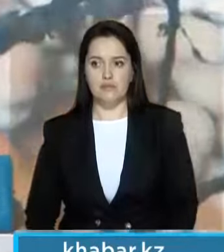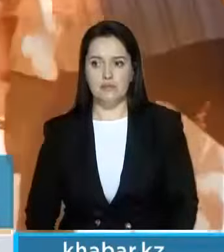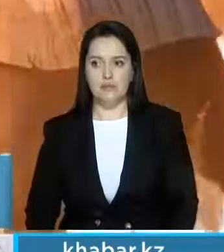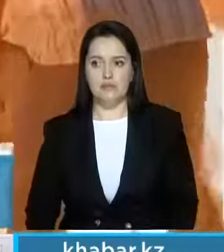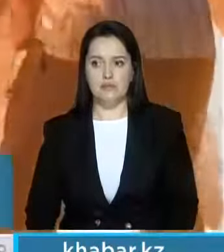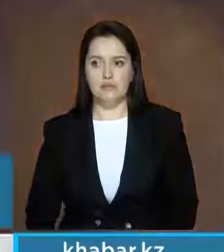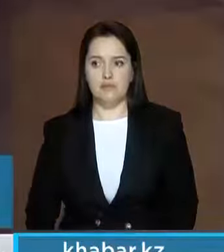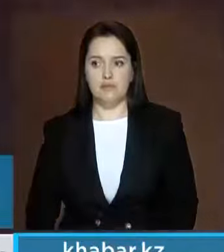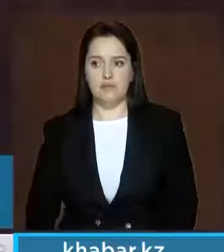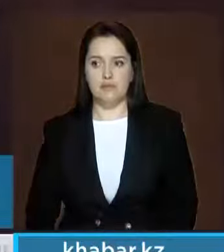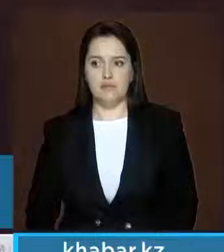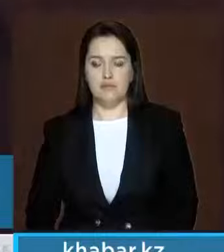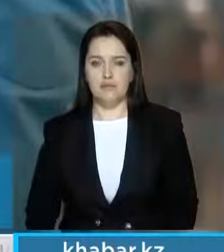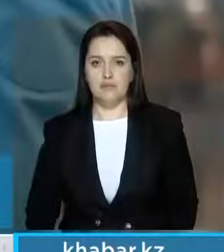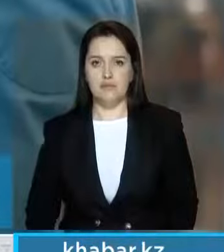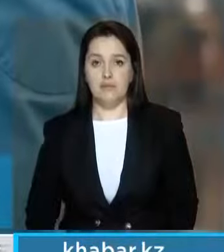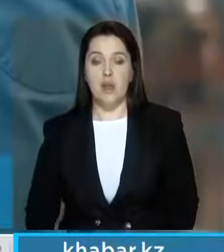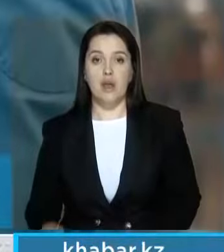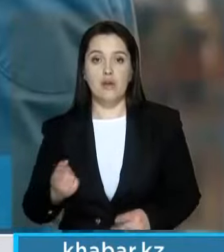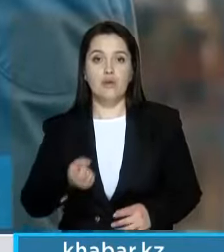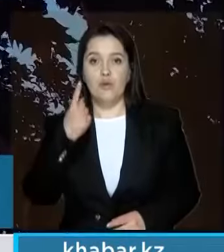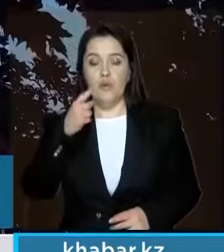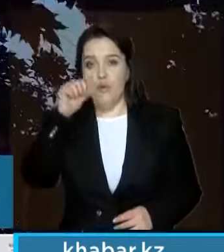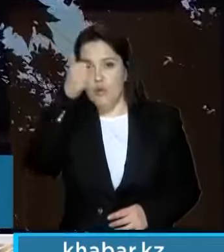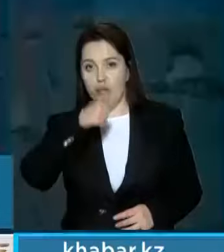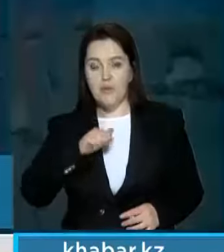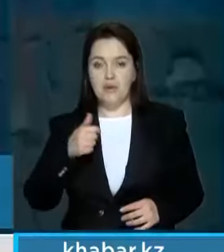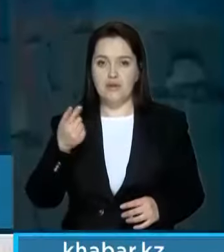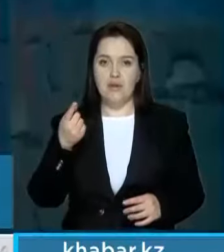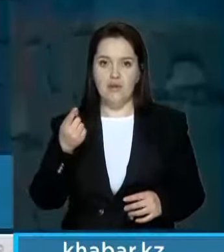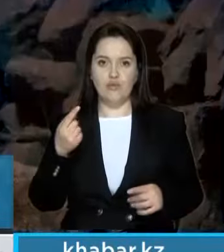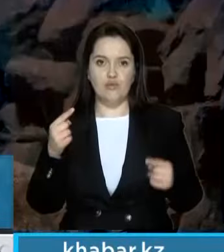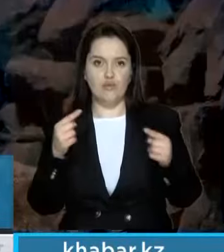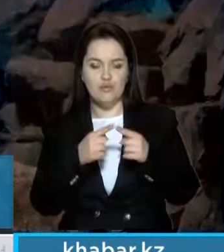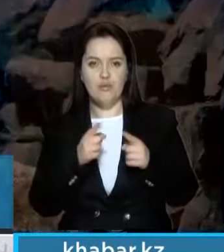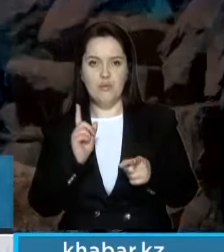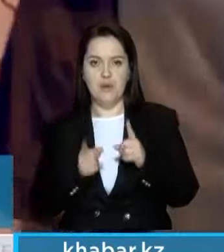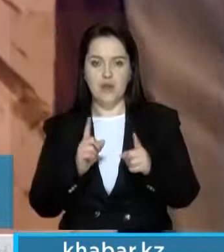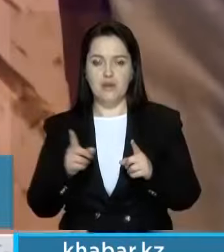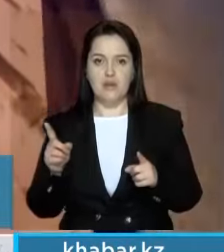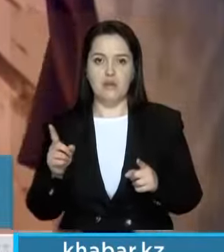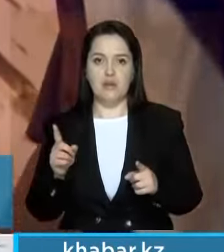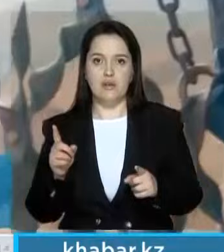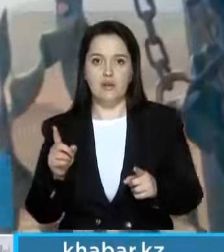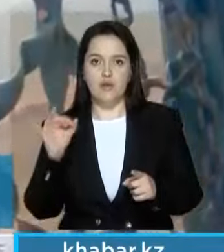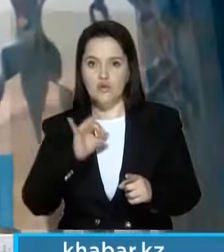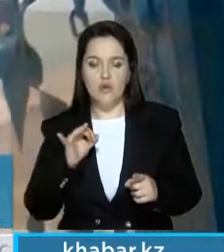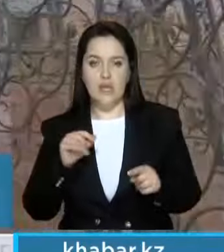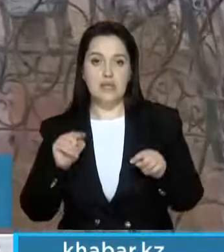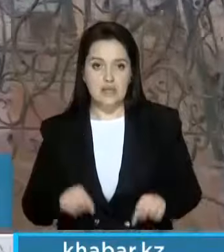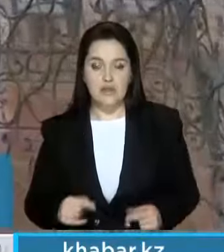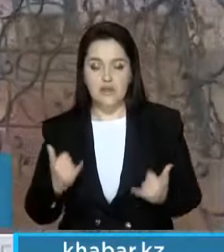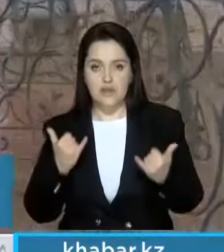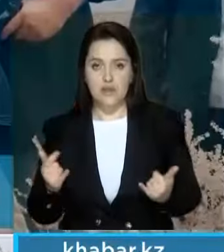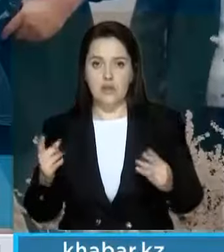Образы героев сериала «Карасу» собирательные, но все они максимально точны и правдивы. Их история может происходить здесь и сейчас. Это